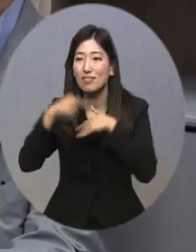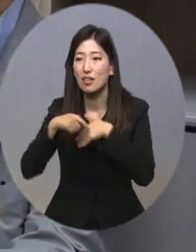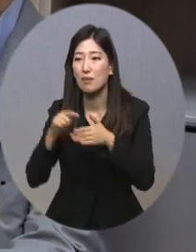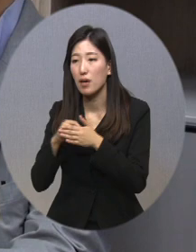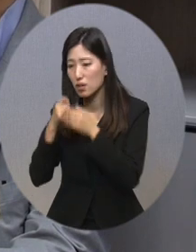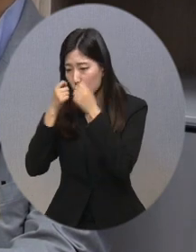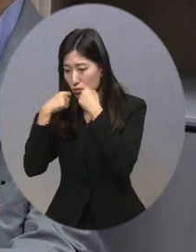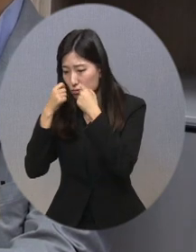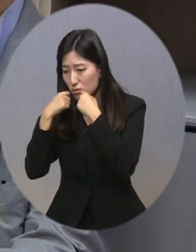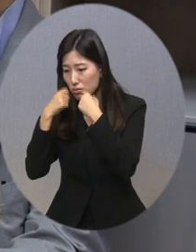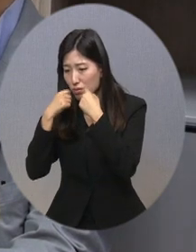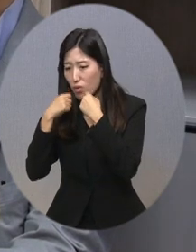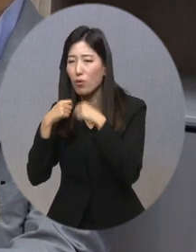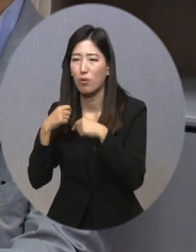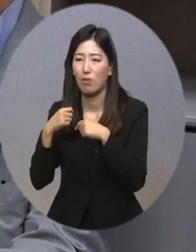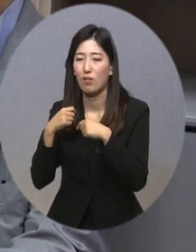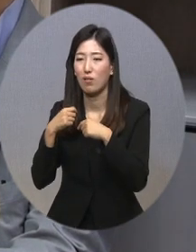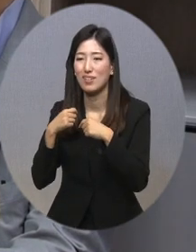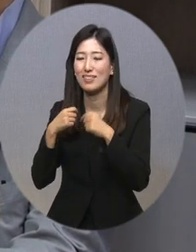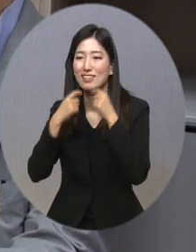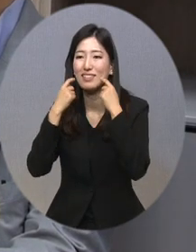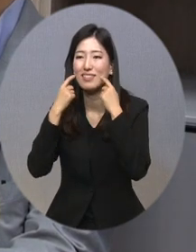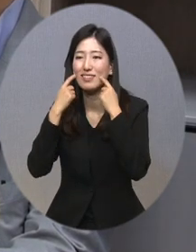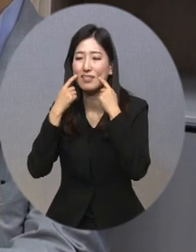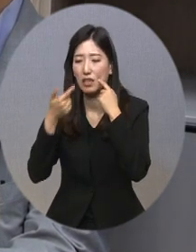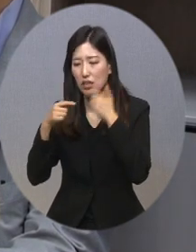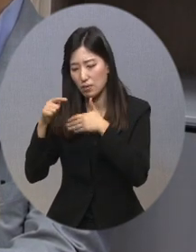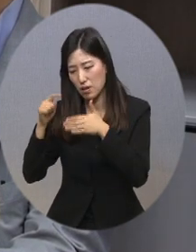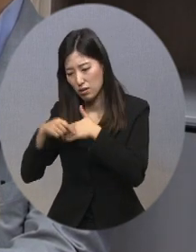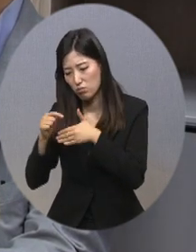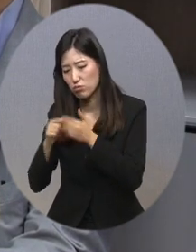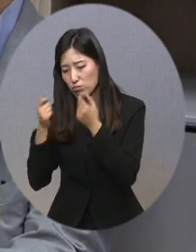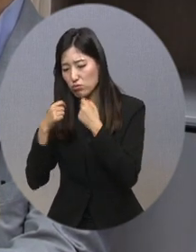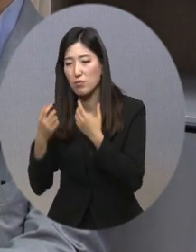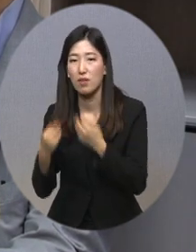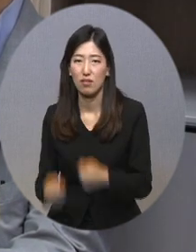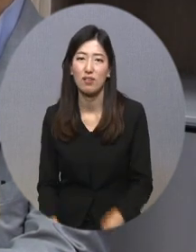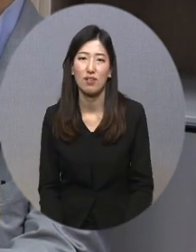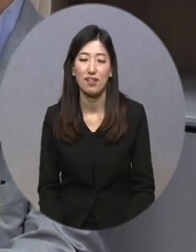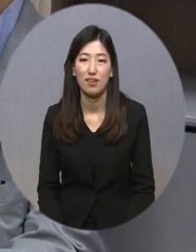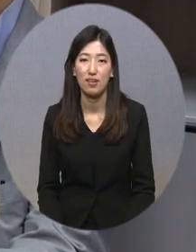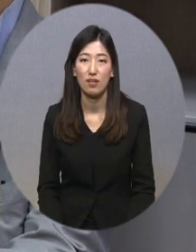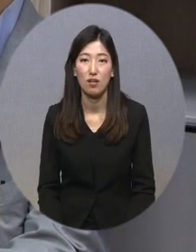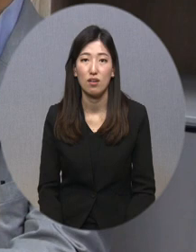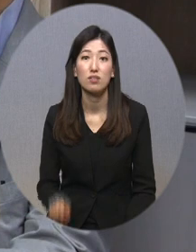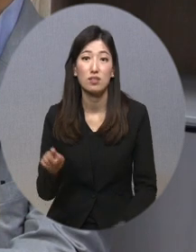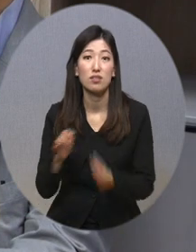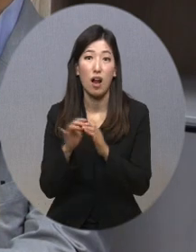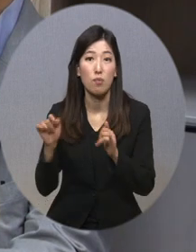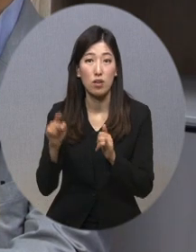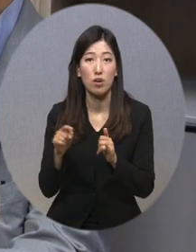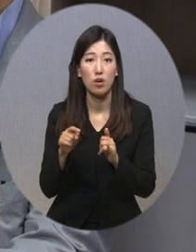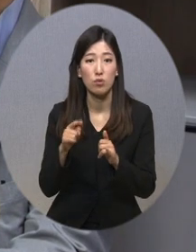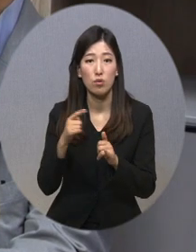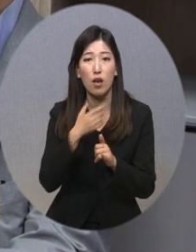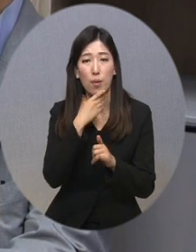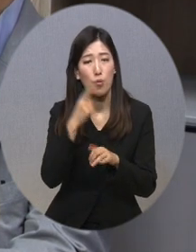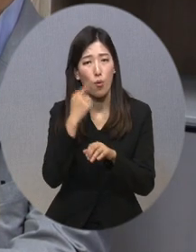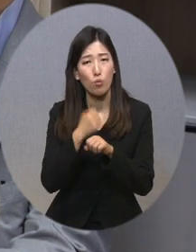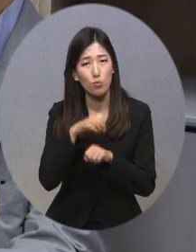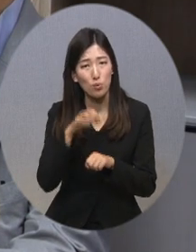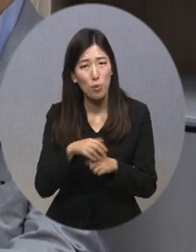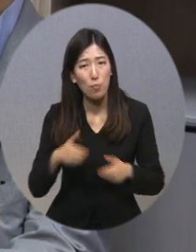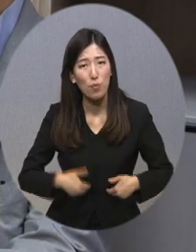맞습니다. 들었어요. 예. 상처를 받았기 때문에. 예. 그런 분들한테도 아마 필요한 연구소가 아닐까 싶네요. 예, 맞습니다. 네,